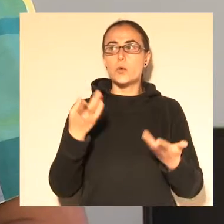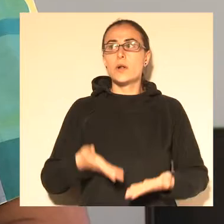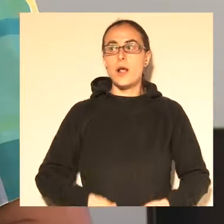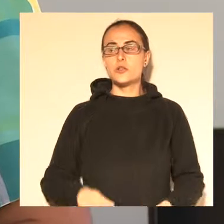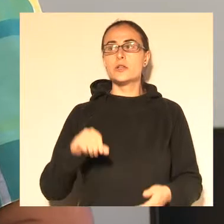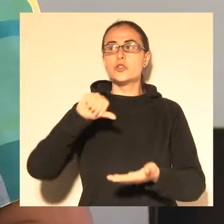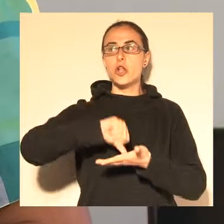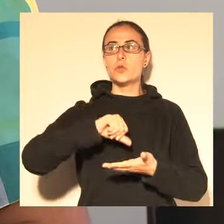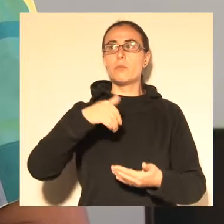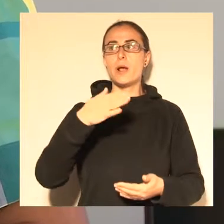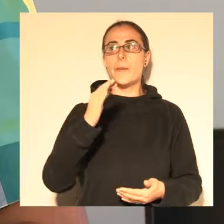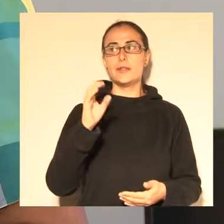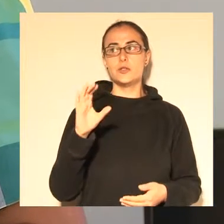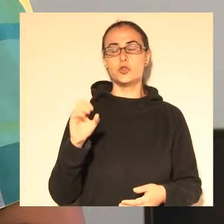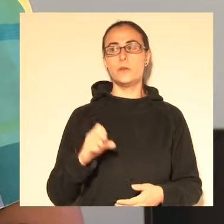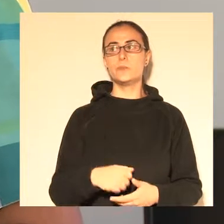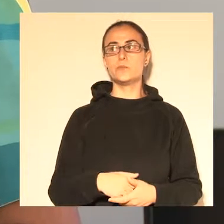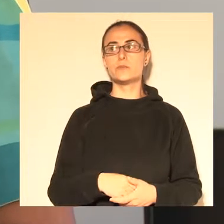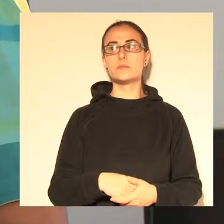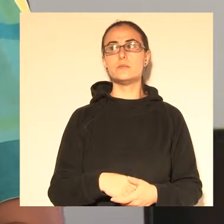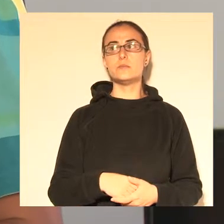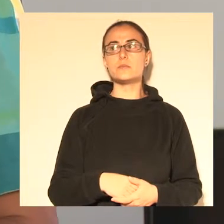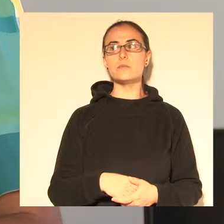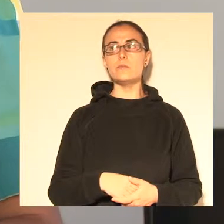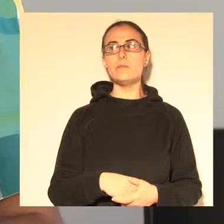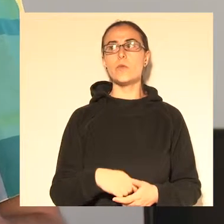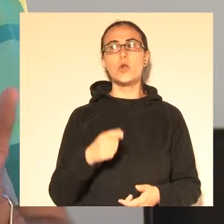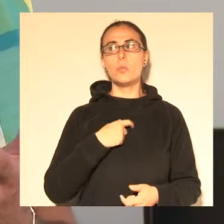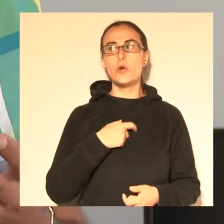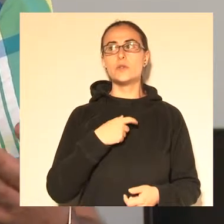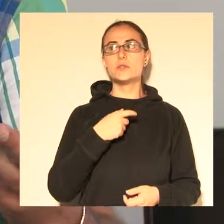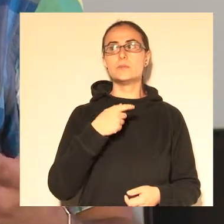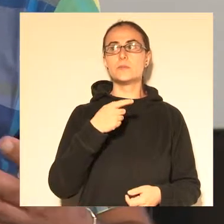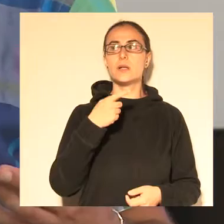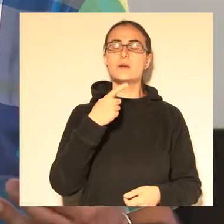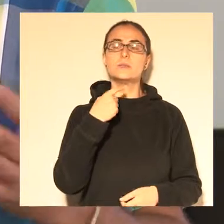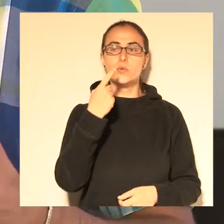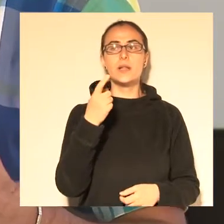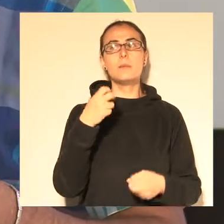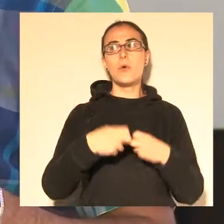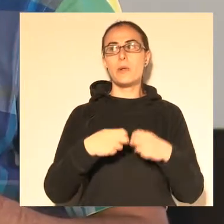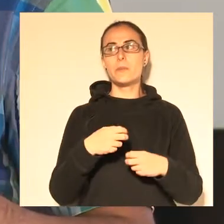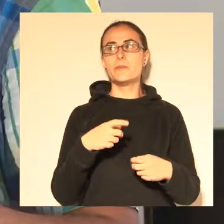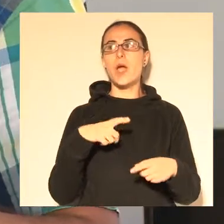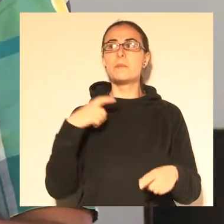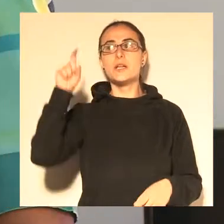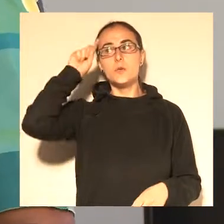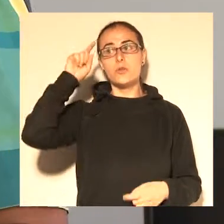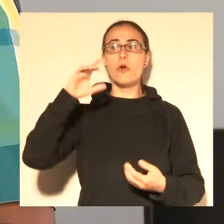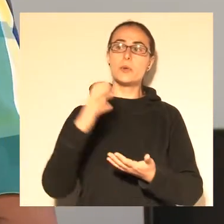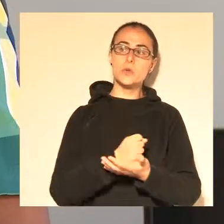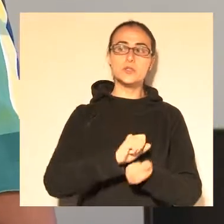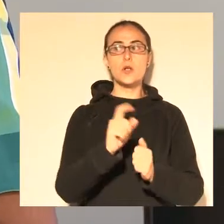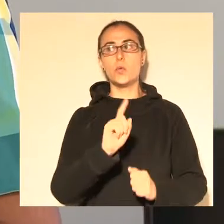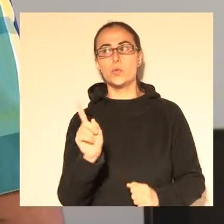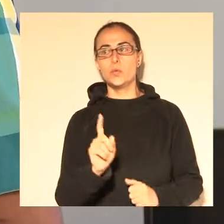centul lui Maria Beatrice Ă nu pot să îmi pun problema dacă în acel moment am crezut că vom reuși